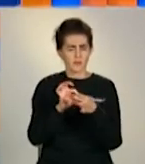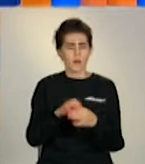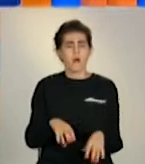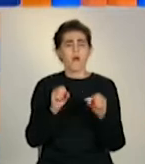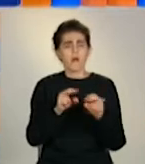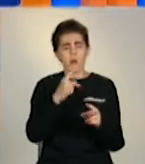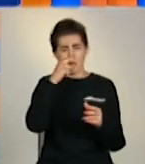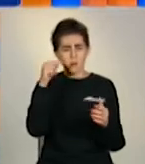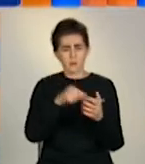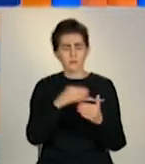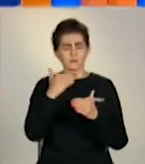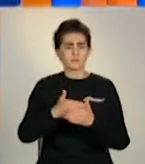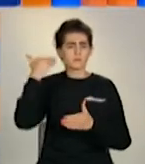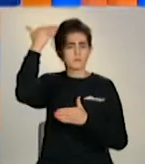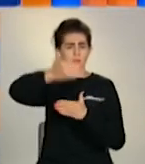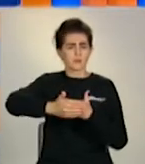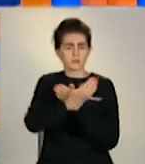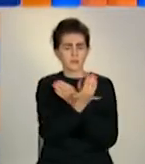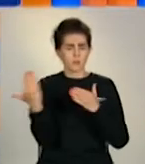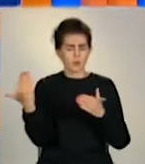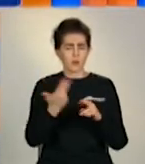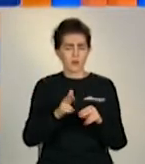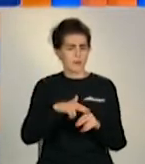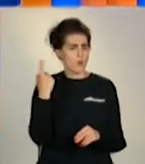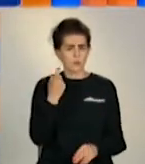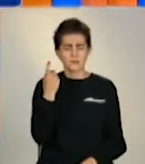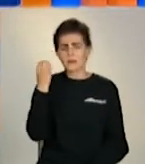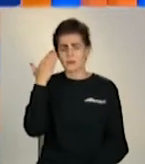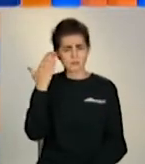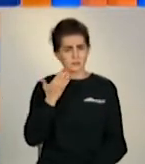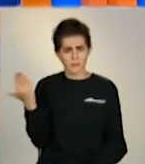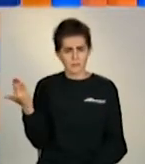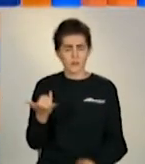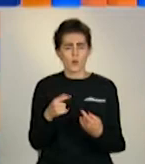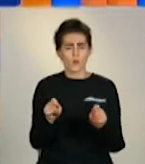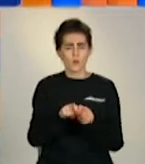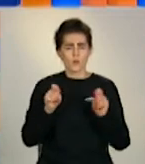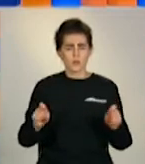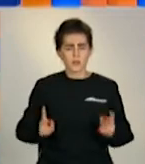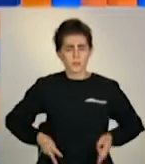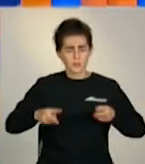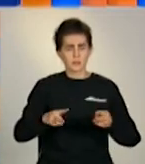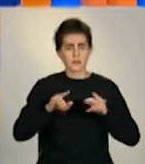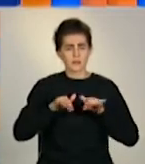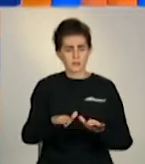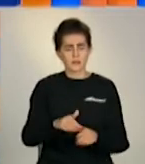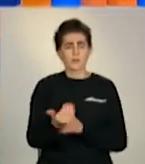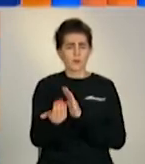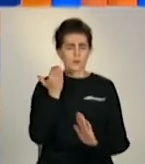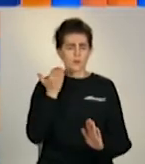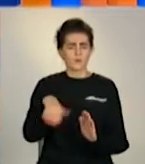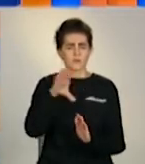вони опинилися за парканом, їх власник не знає. Відкрито кримінальне провадження, попередня